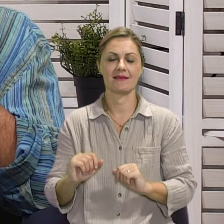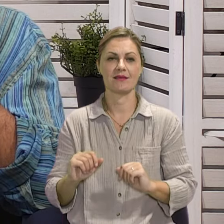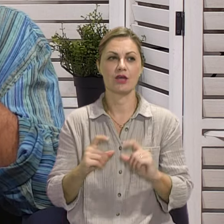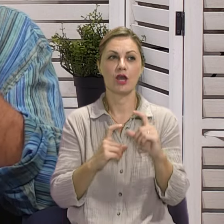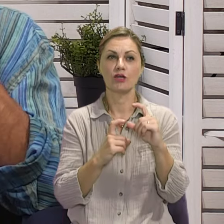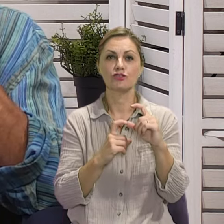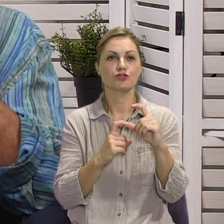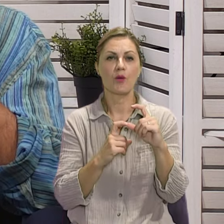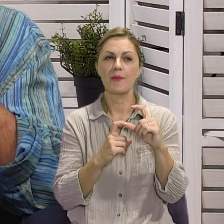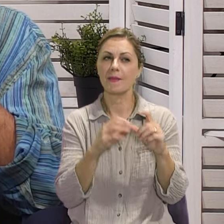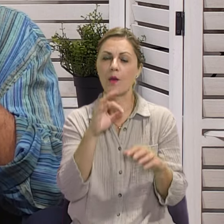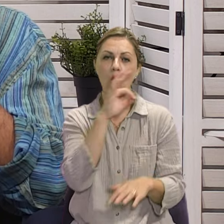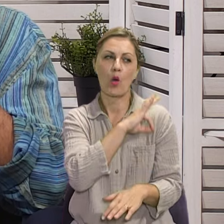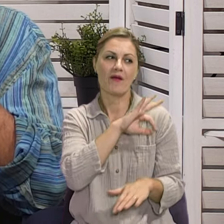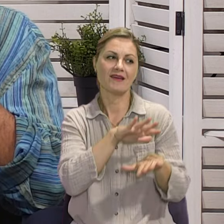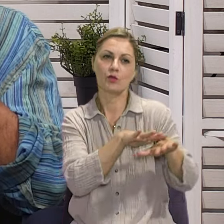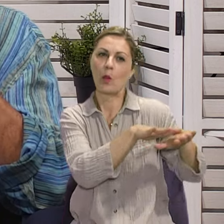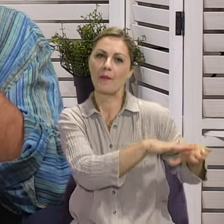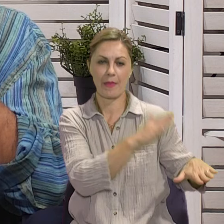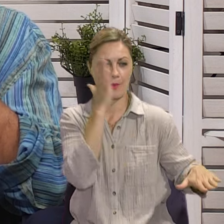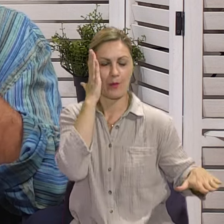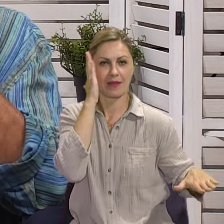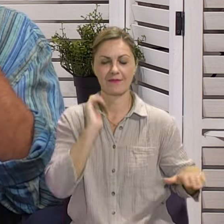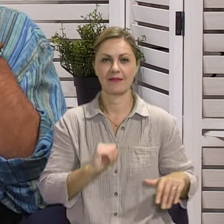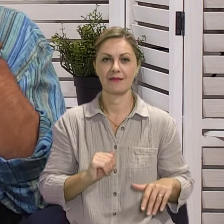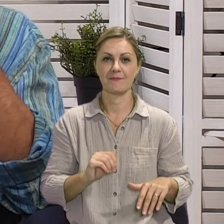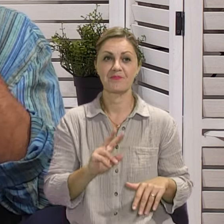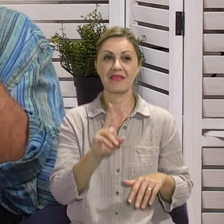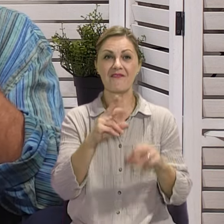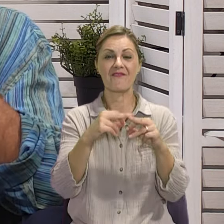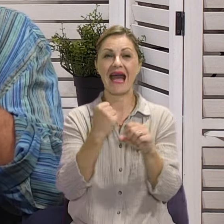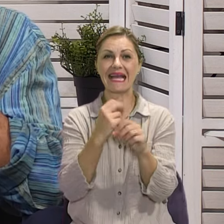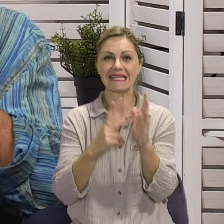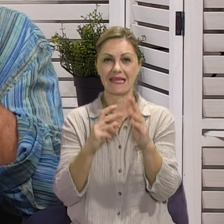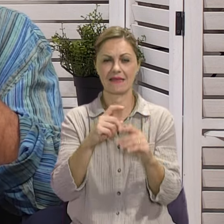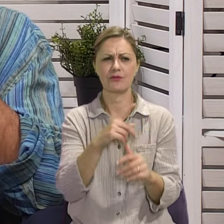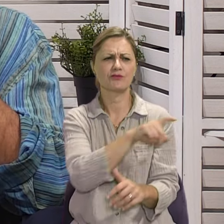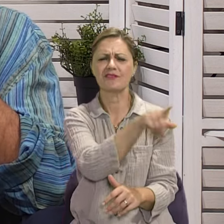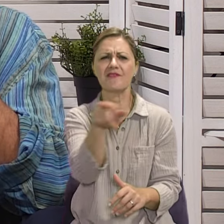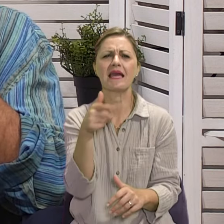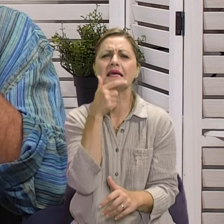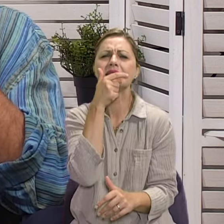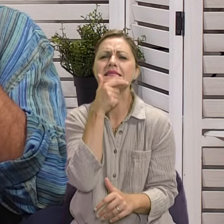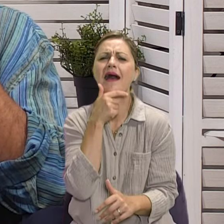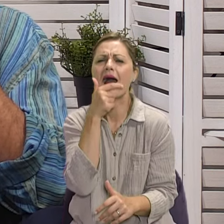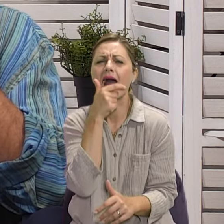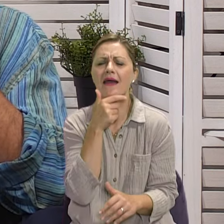ormariću. Wagner je prošao puno puta tuda.